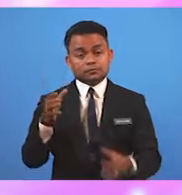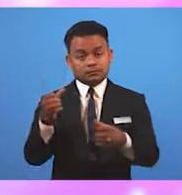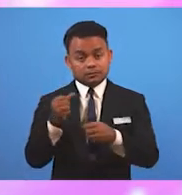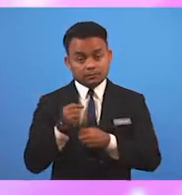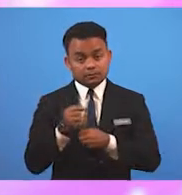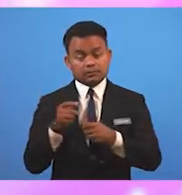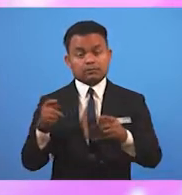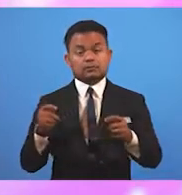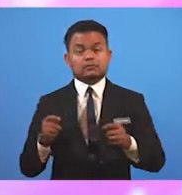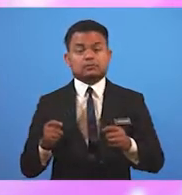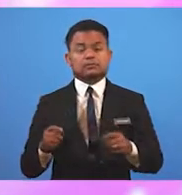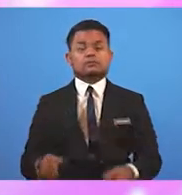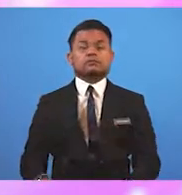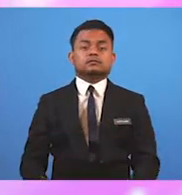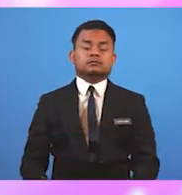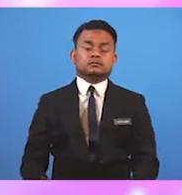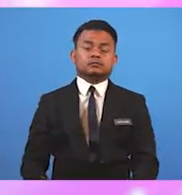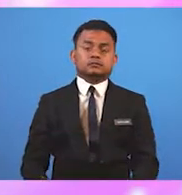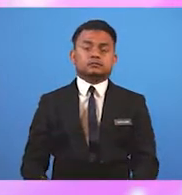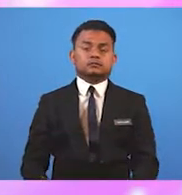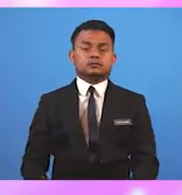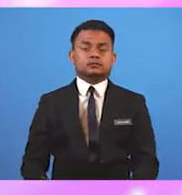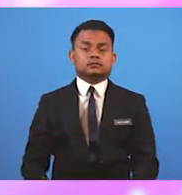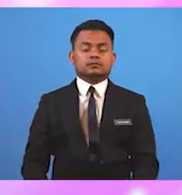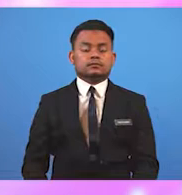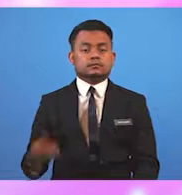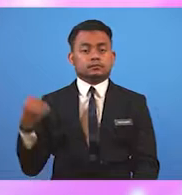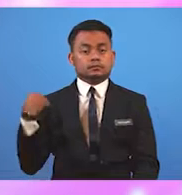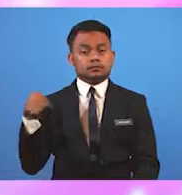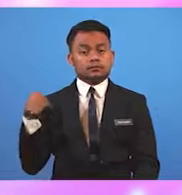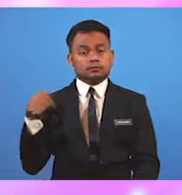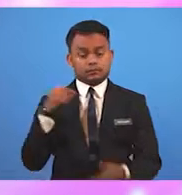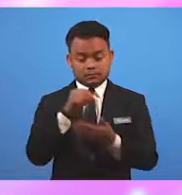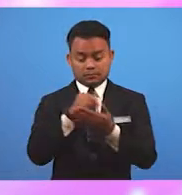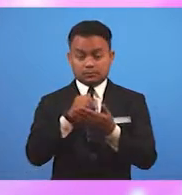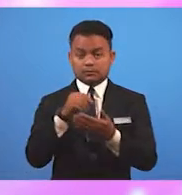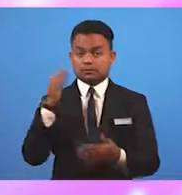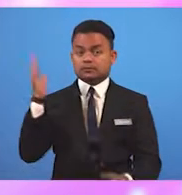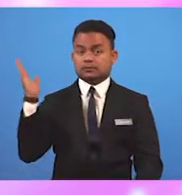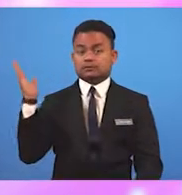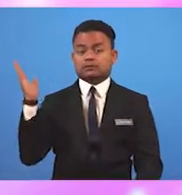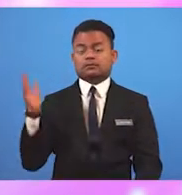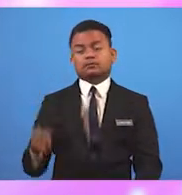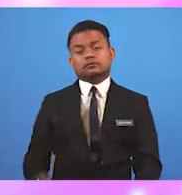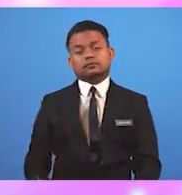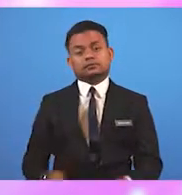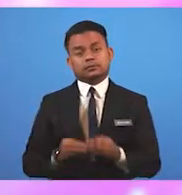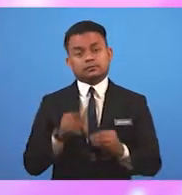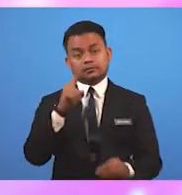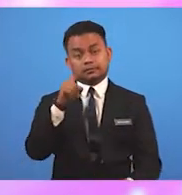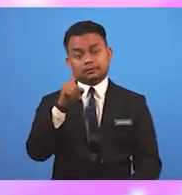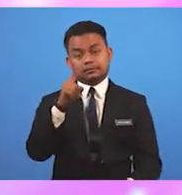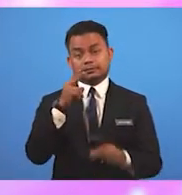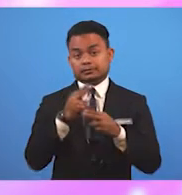hendaklah mengandungi maklumat-maklumat seperti yang berikut. Maklumat yang pertama adalah